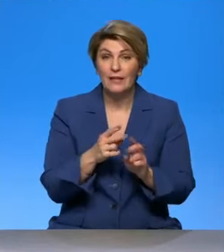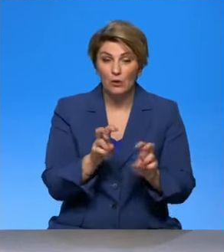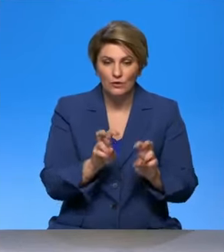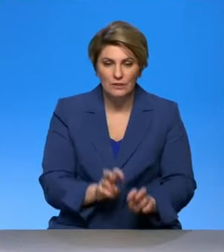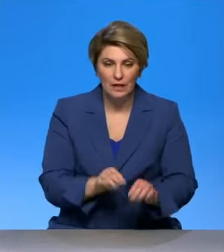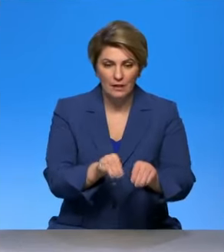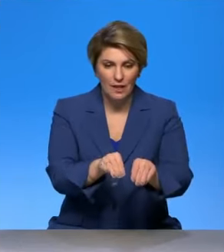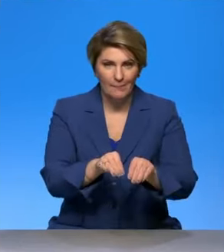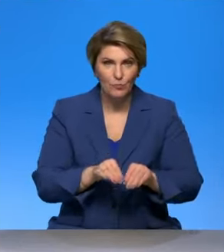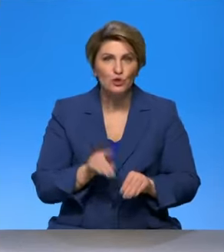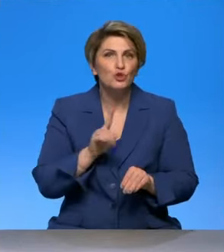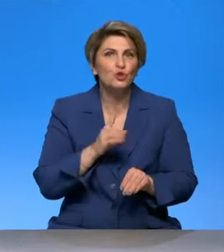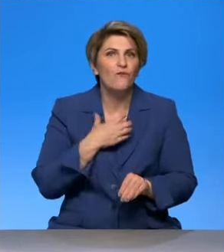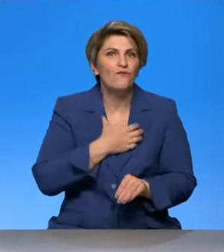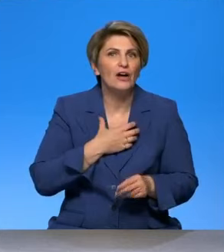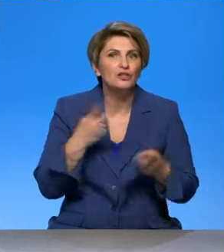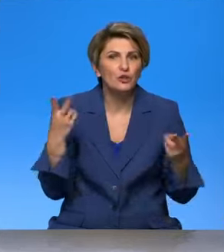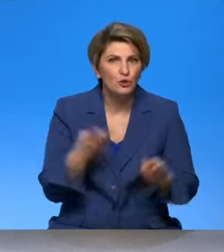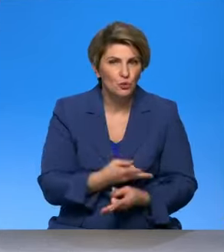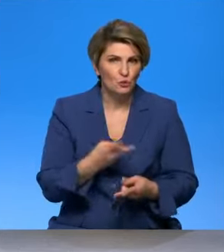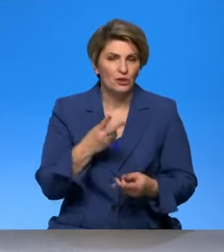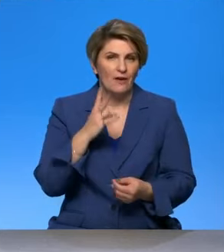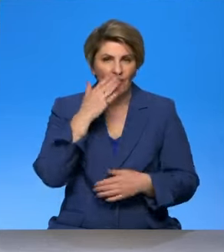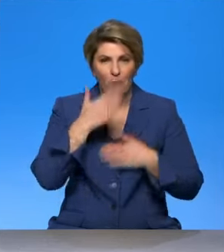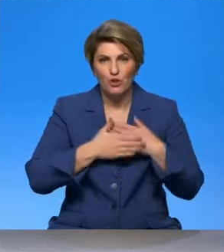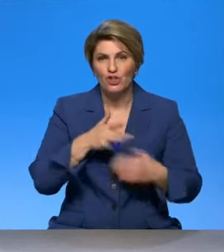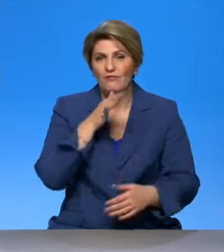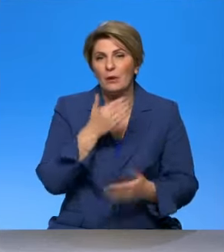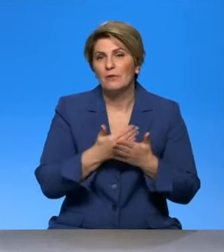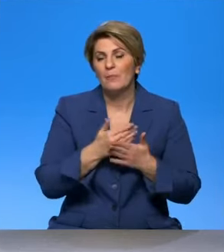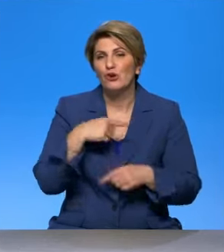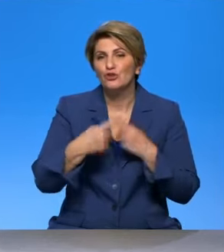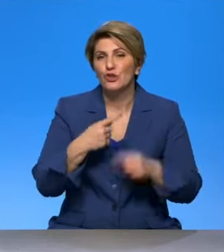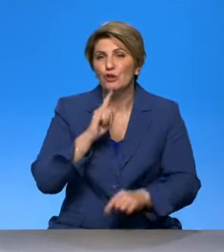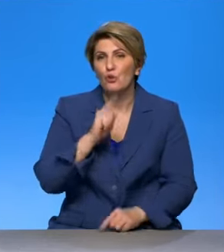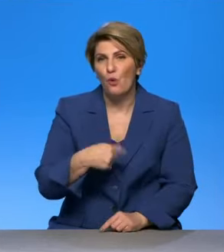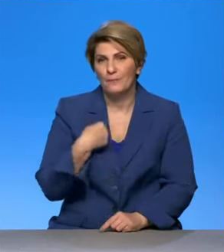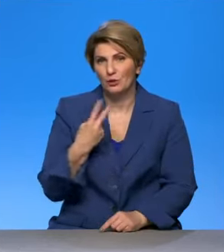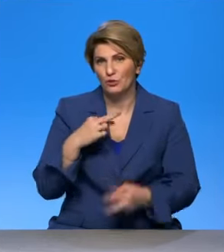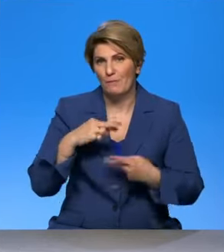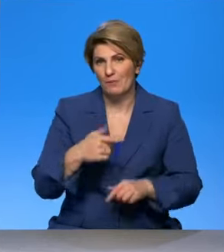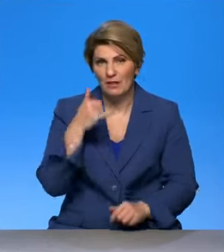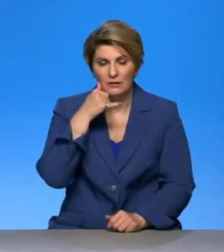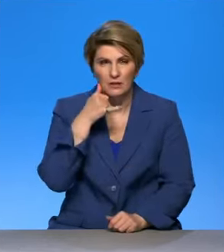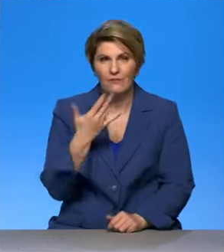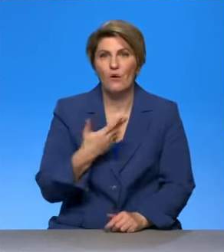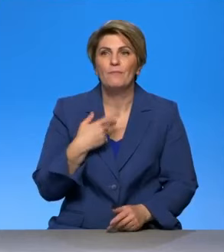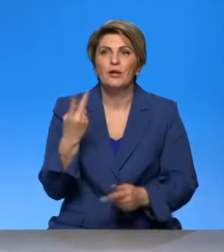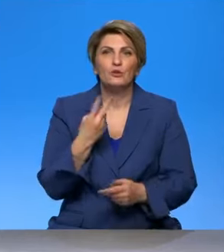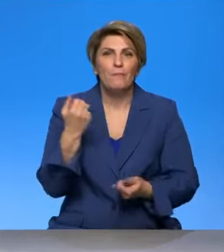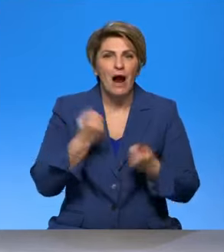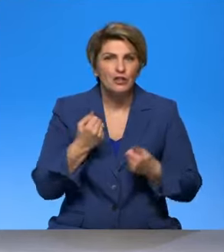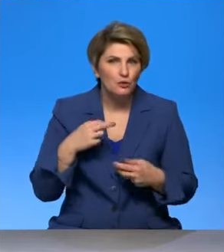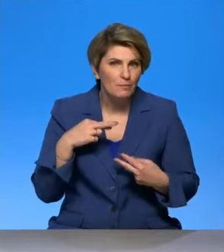будет в ближайшее время? Там, например, телефон через год поменять надо, там съездить в отпуск, там, не знаю, машину поменять у кого есть. Вот